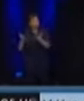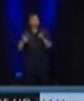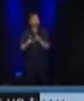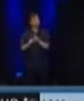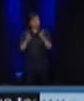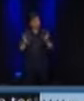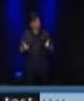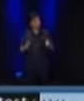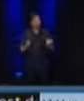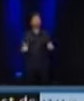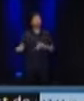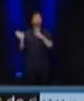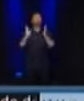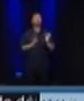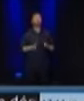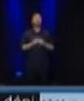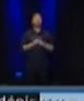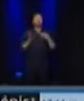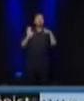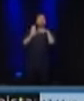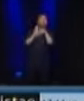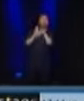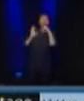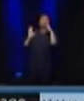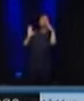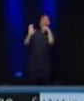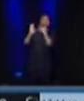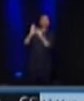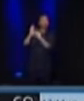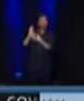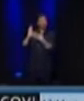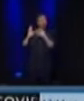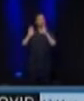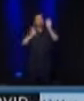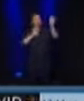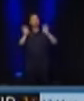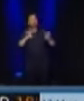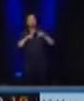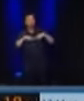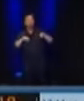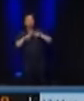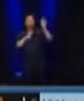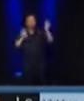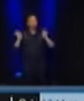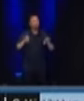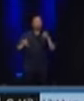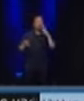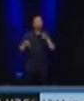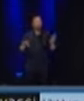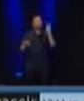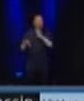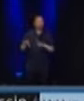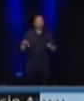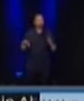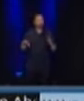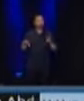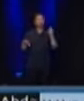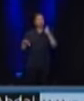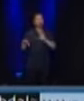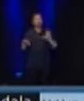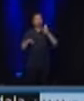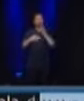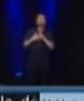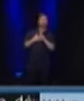L'autre chose aussi, où quand on regarde les statistiques, c'est qu'il y a des différences entre les régions. Donc, la moyenne au Québec pour